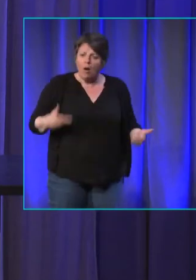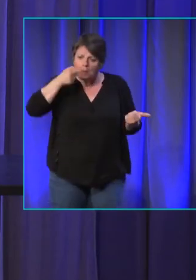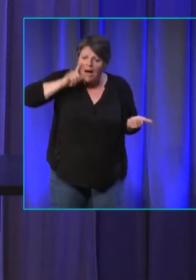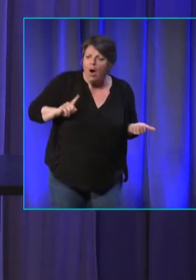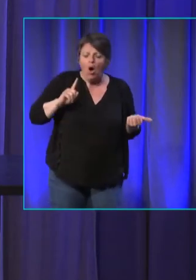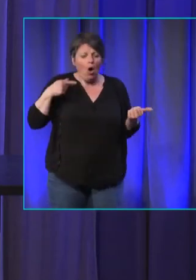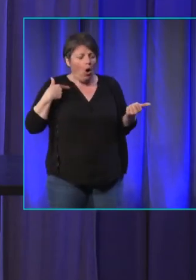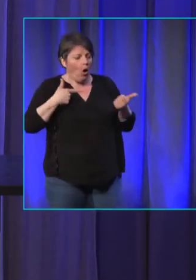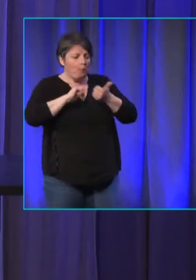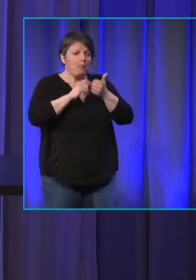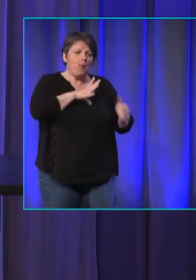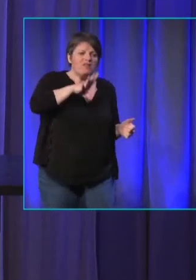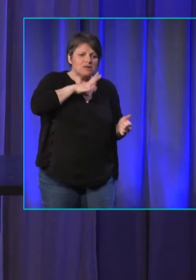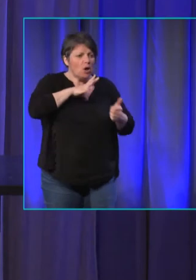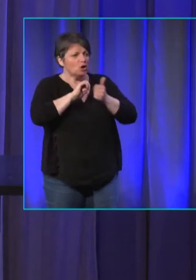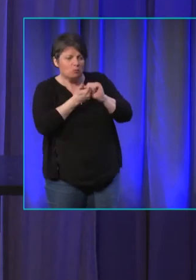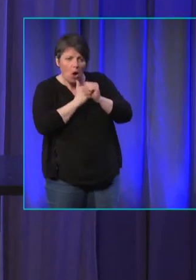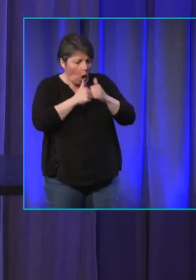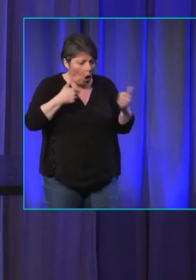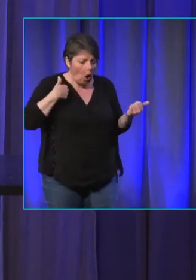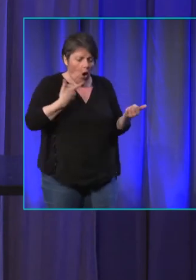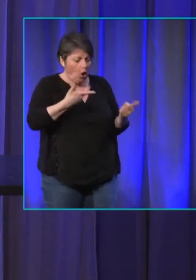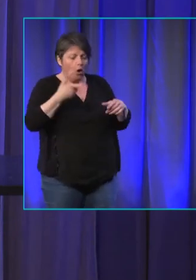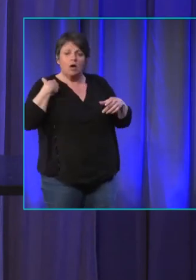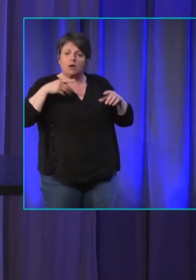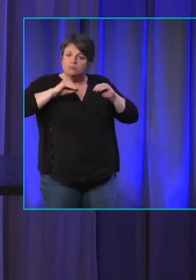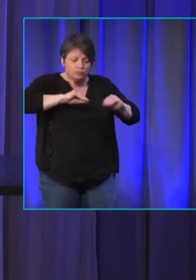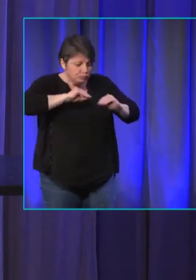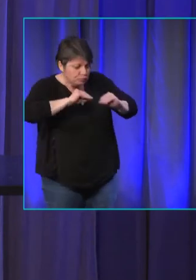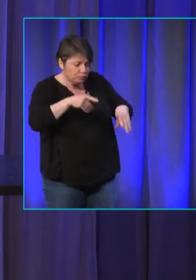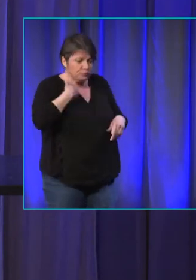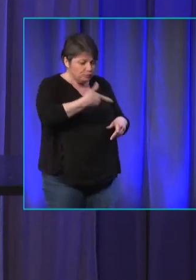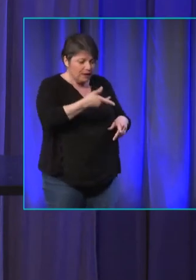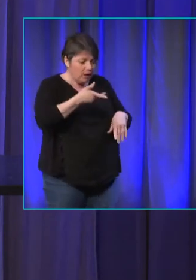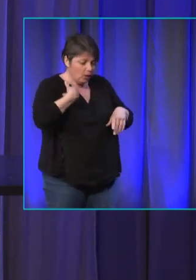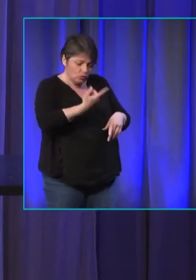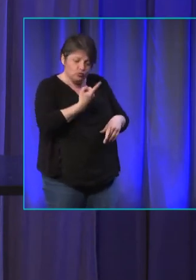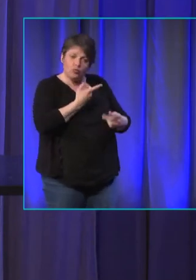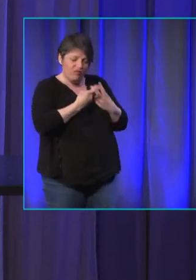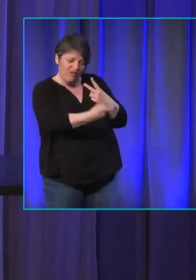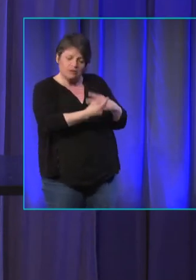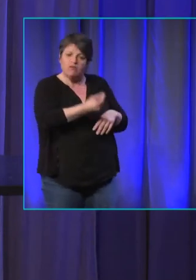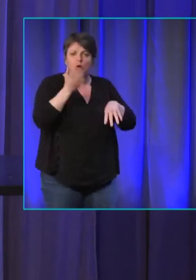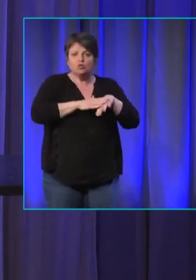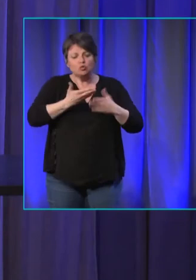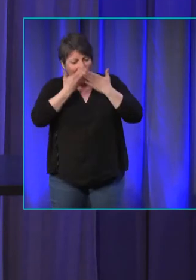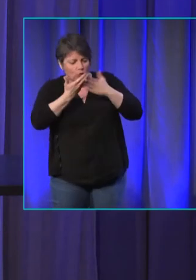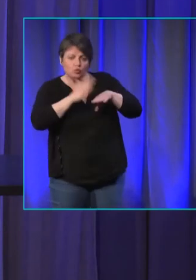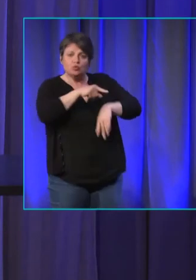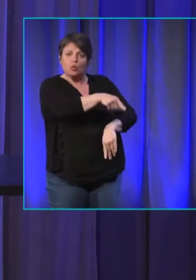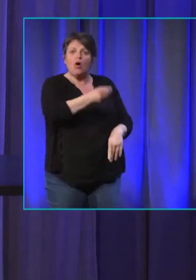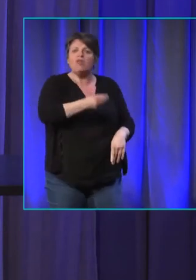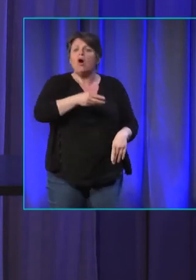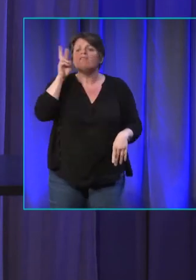donné, tout le monde en est confronté à l'enfant. Et malheureusement, très peu l'étudient. Alors on dit, c'est vrai que l'enfant n'est pas un adulte